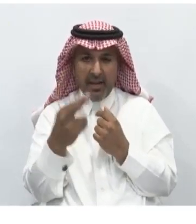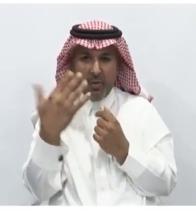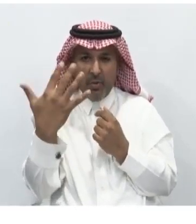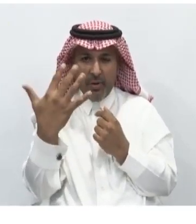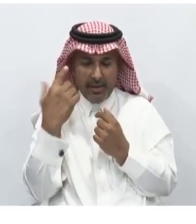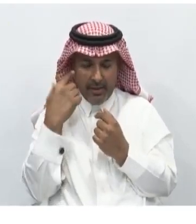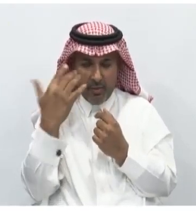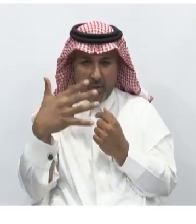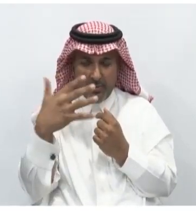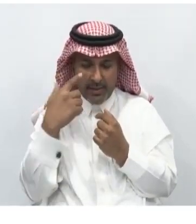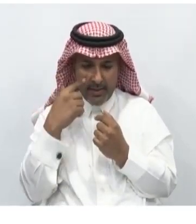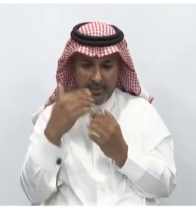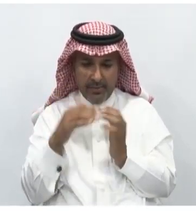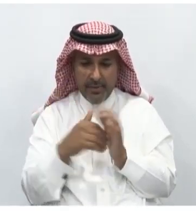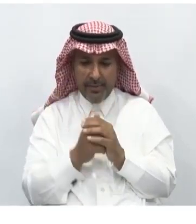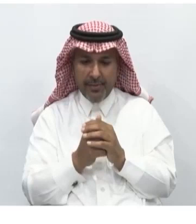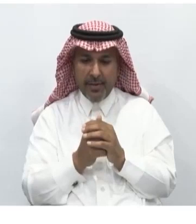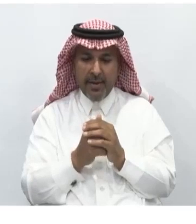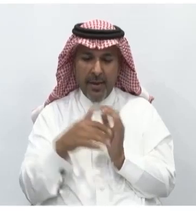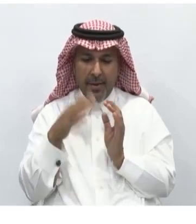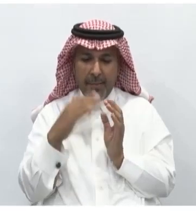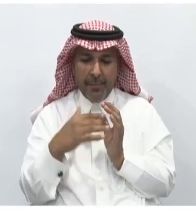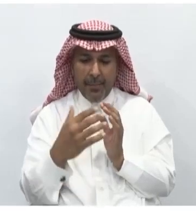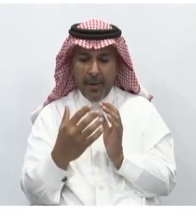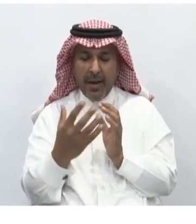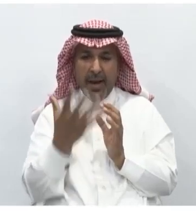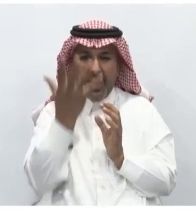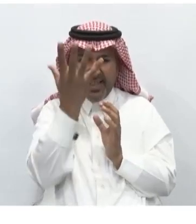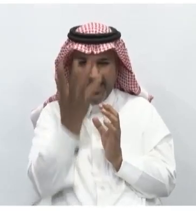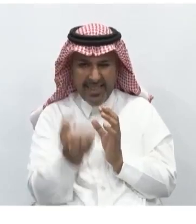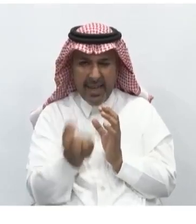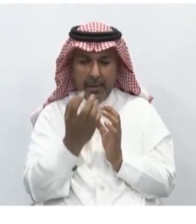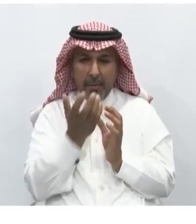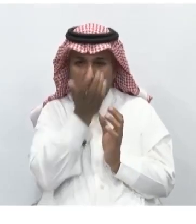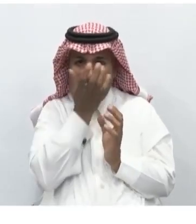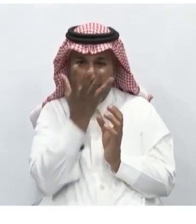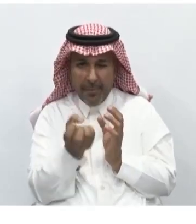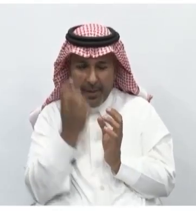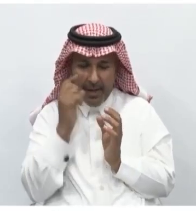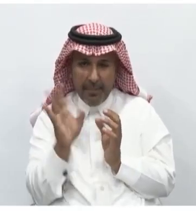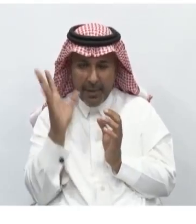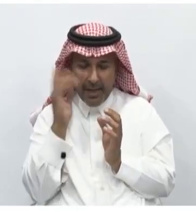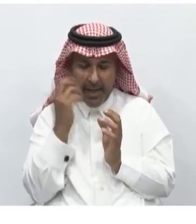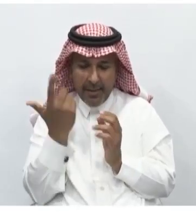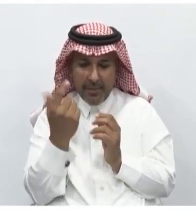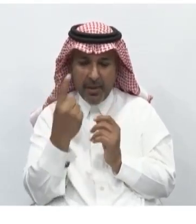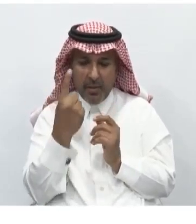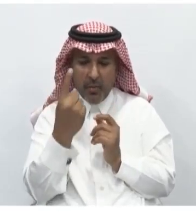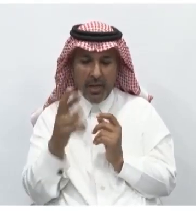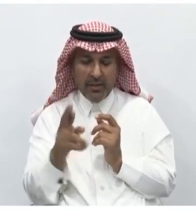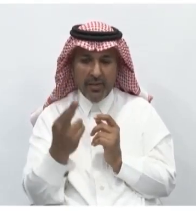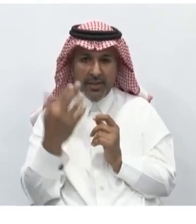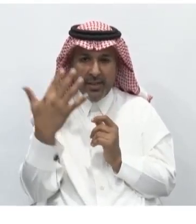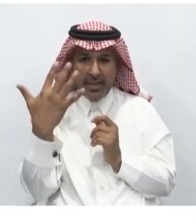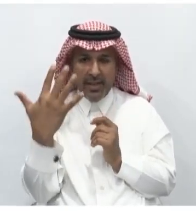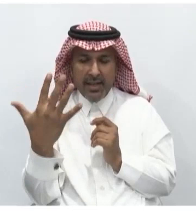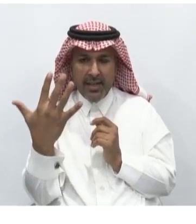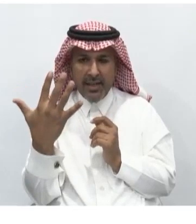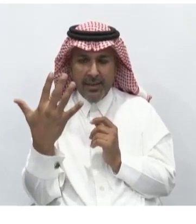وهو كبريتات النحاس المائية. كتلة الملح اللامائي كبريتات النحاس 1.59